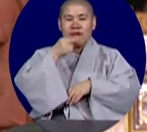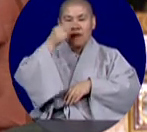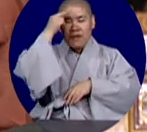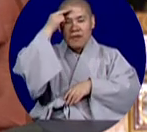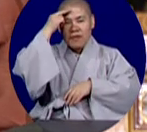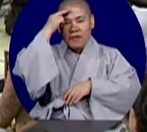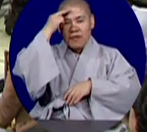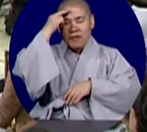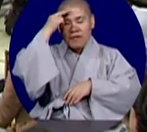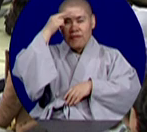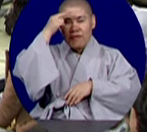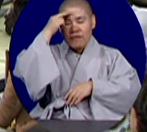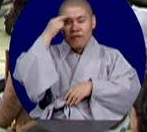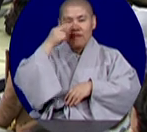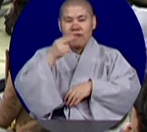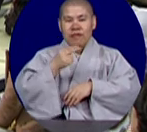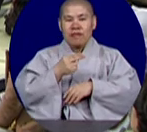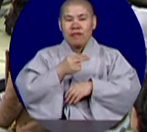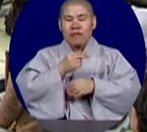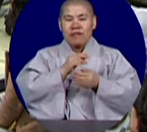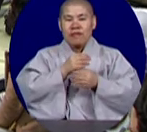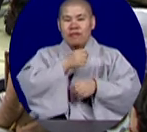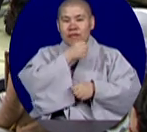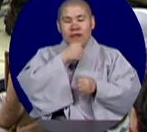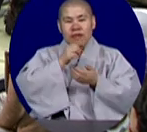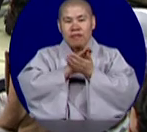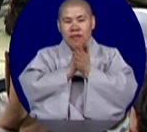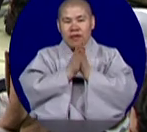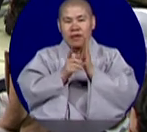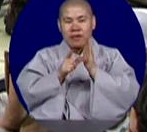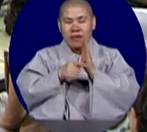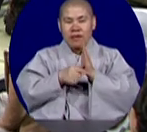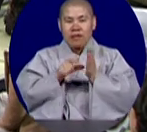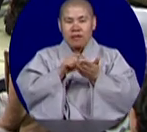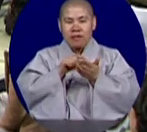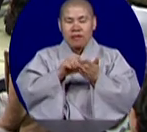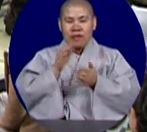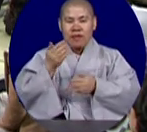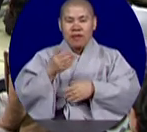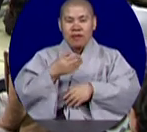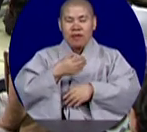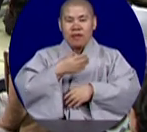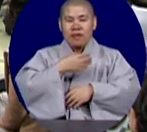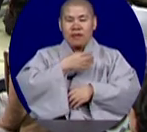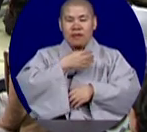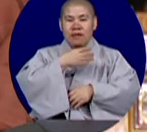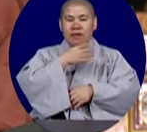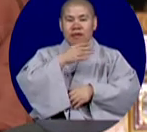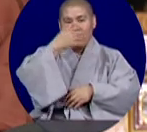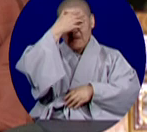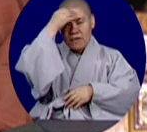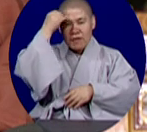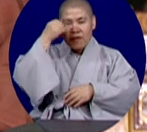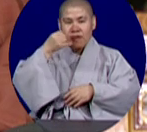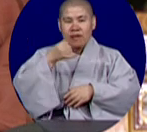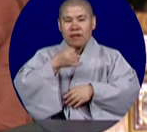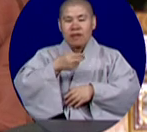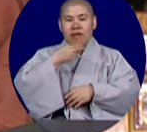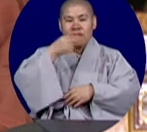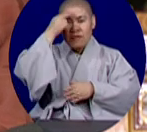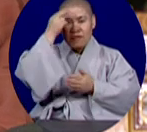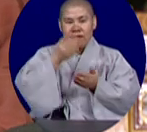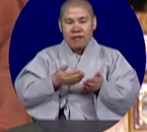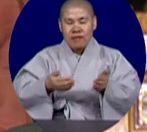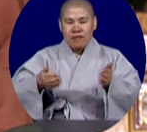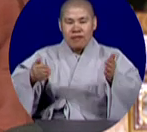익어갈 쯤 돼서 그 할머니가 가서 술독을 이렇게 들여다보니까 술독에 어떤 할마리를